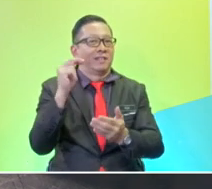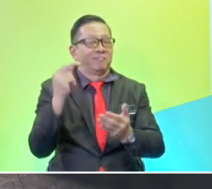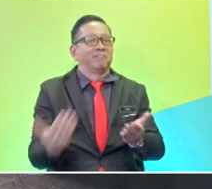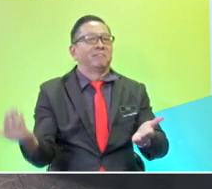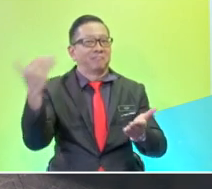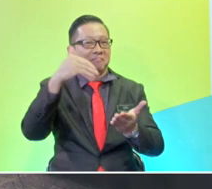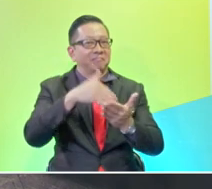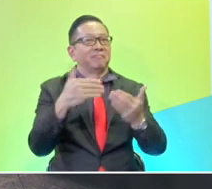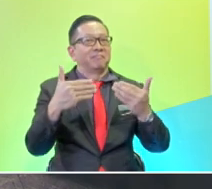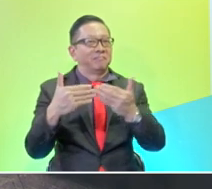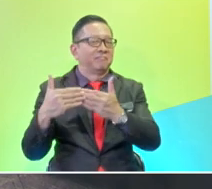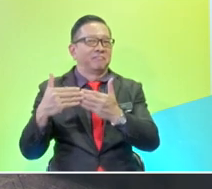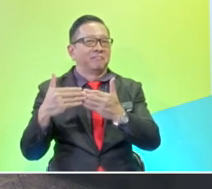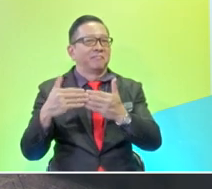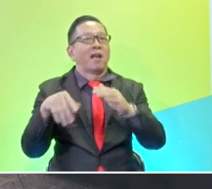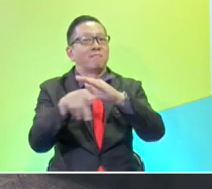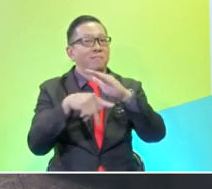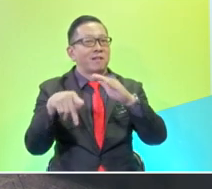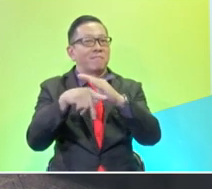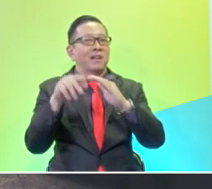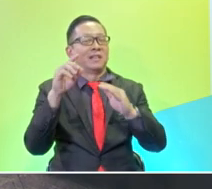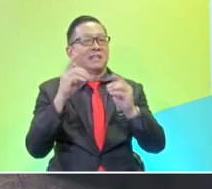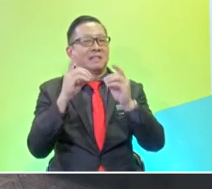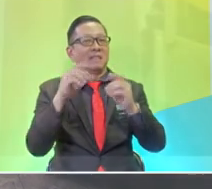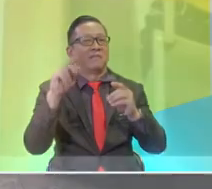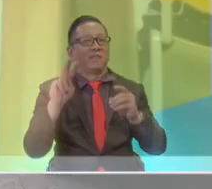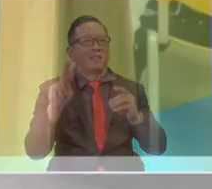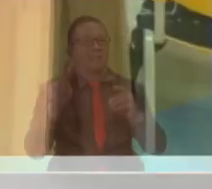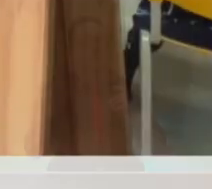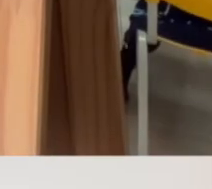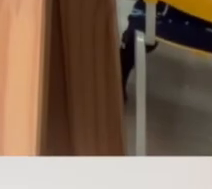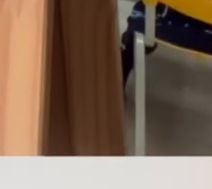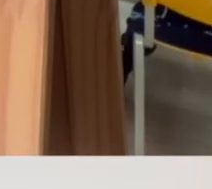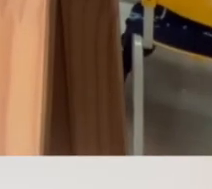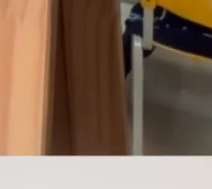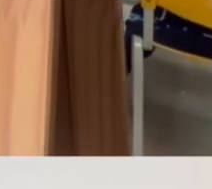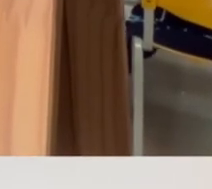selepas ini di slot prasekolah di Net TV Kevin Oke